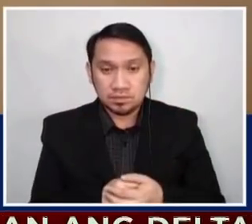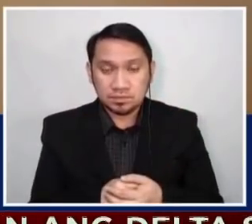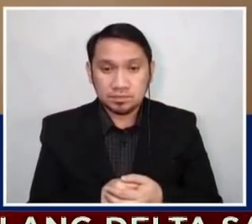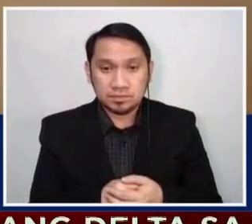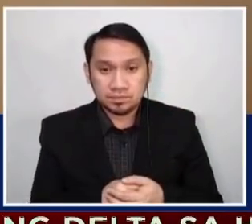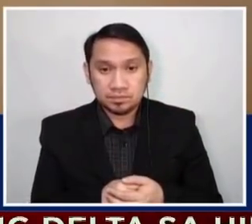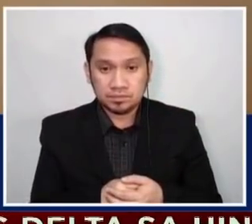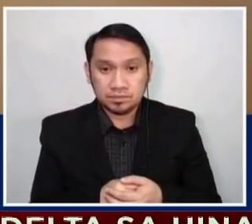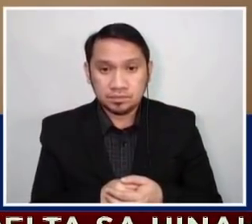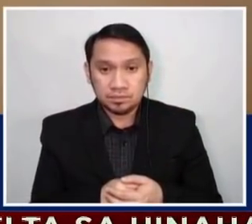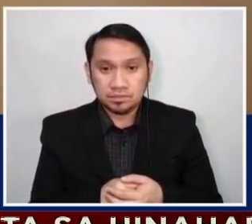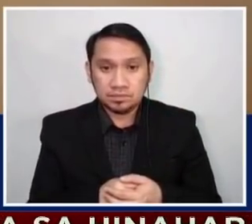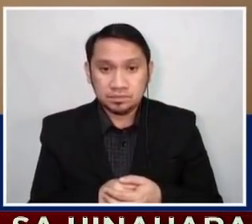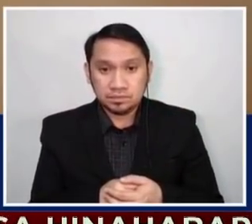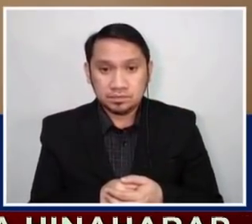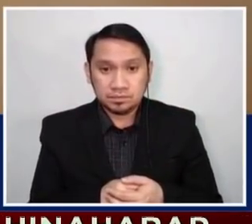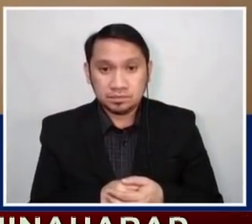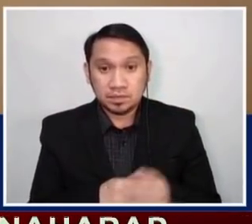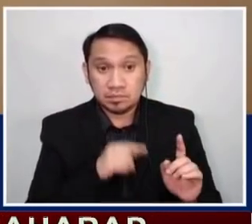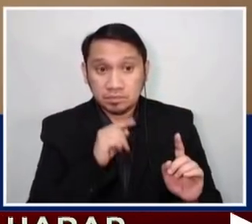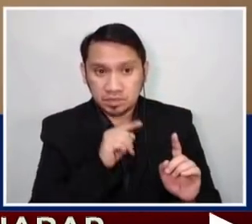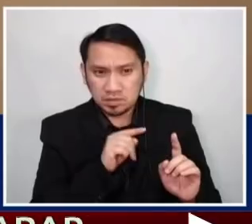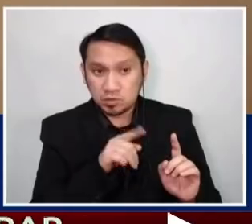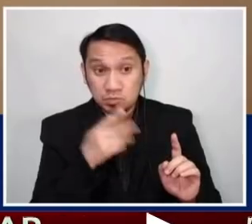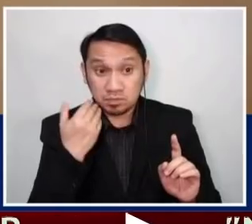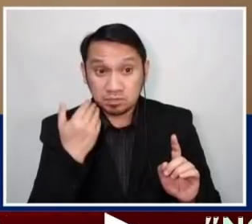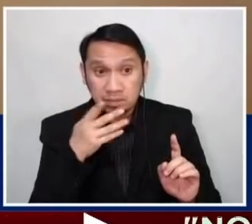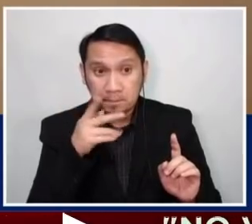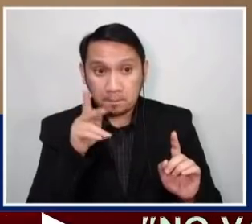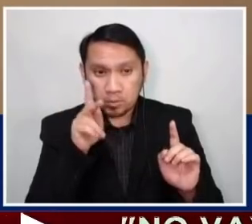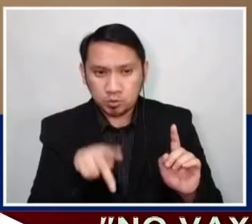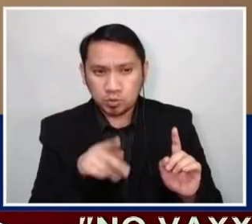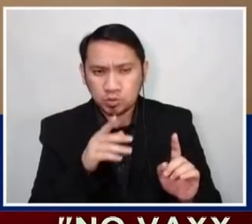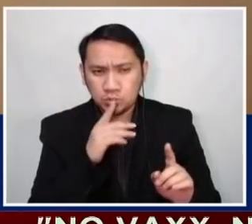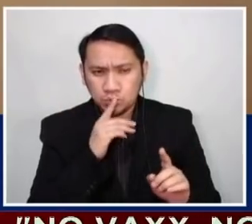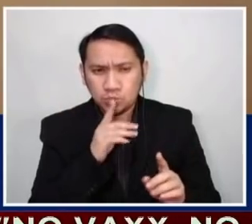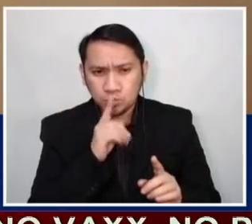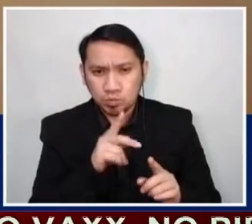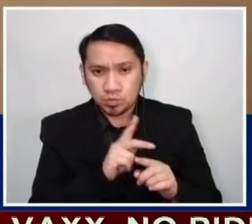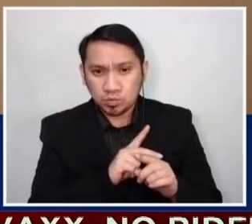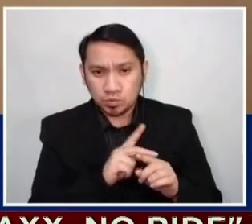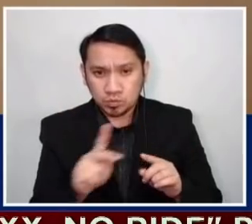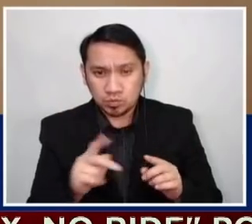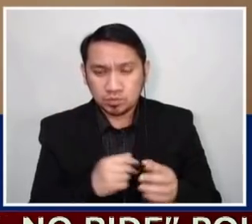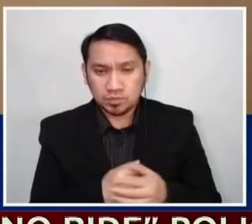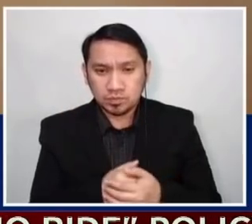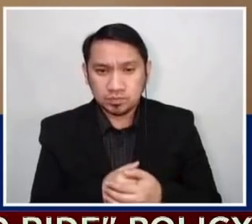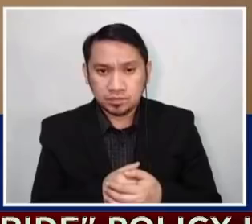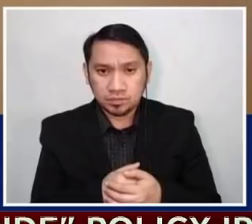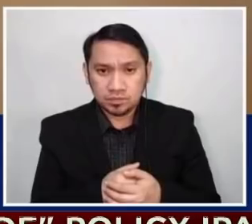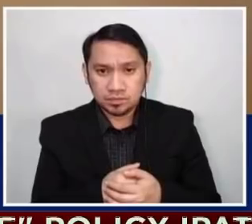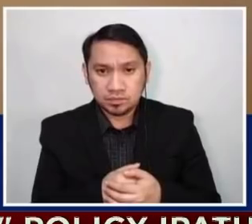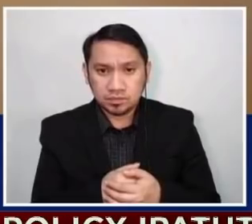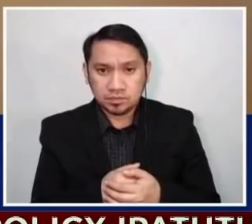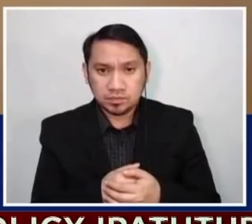Yudes naman was known to be a very professional person. And if indeed there were